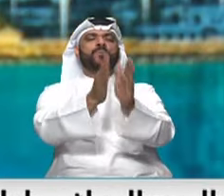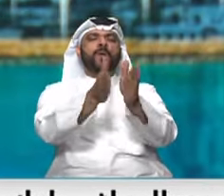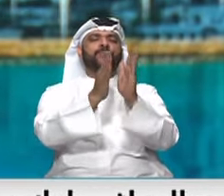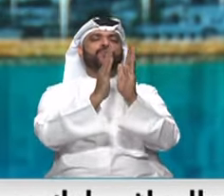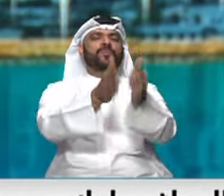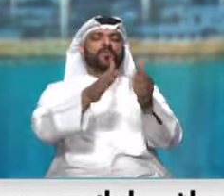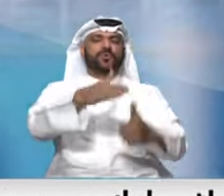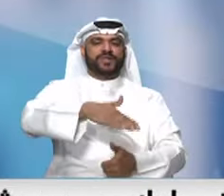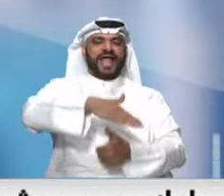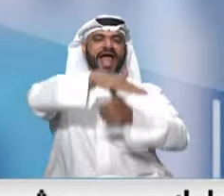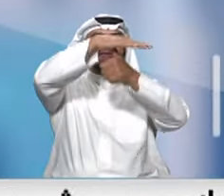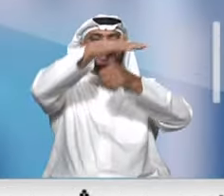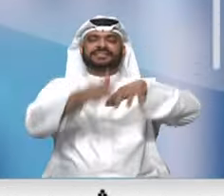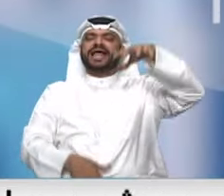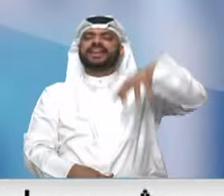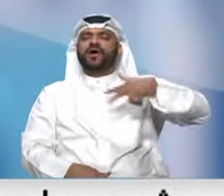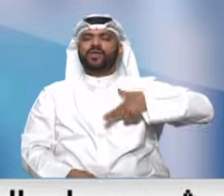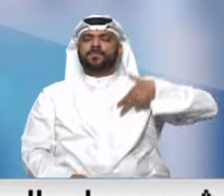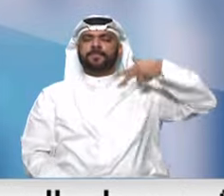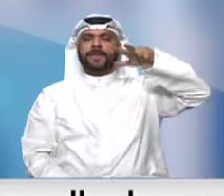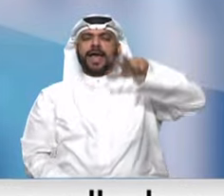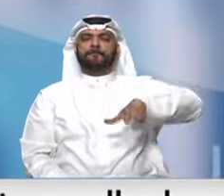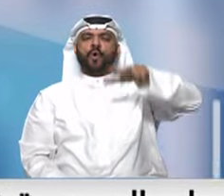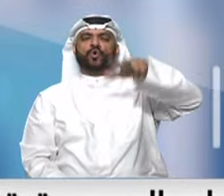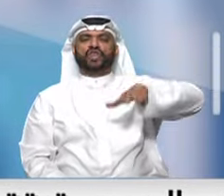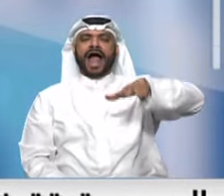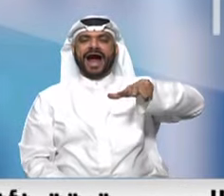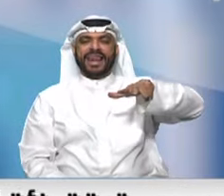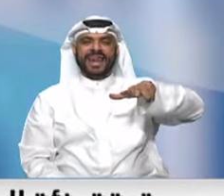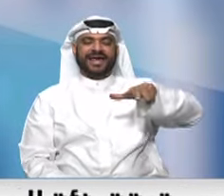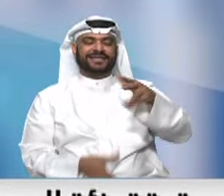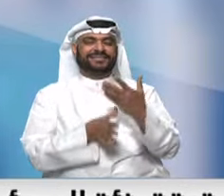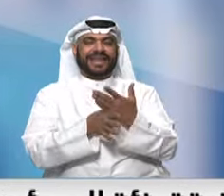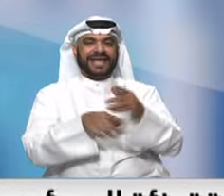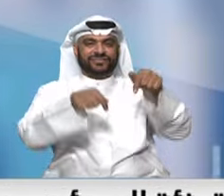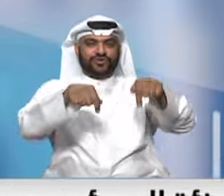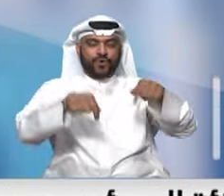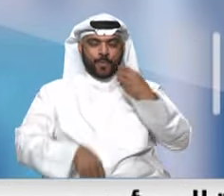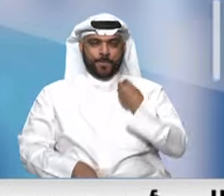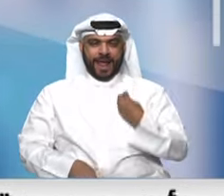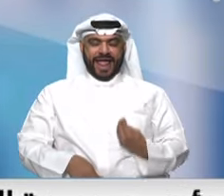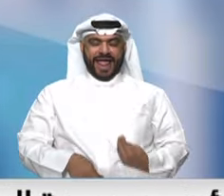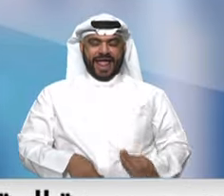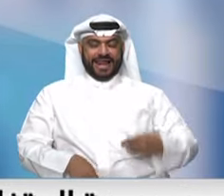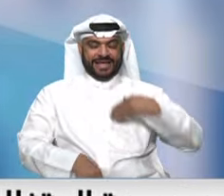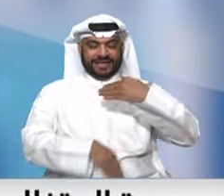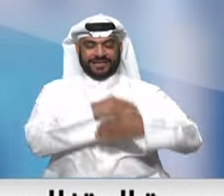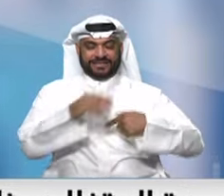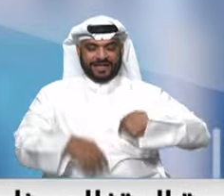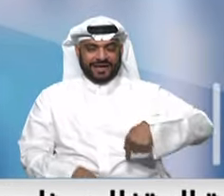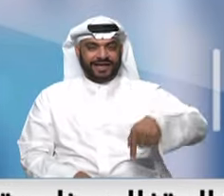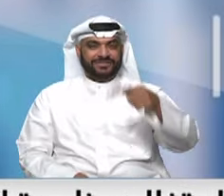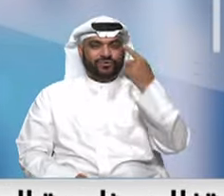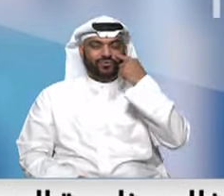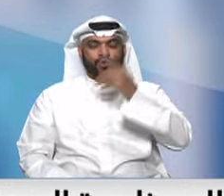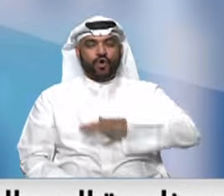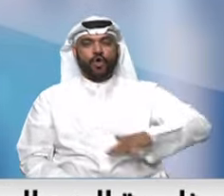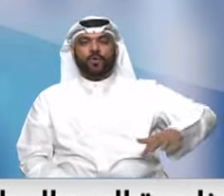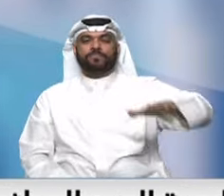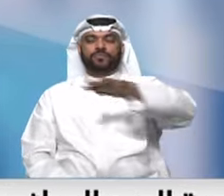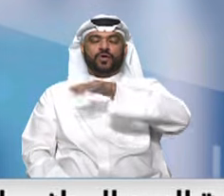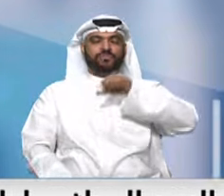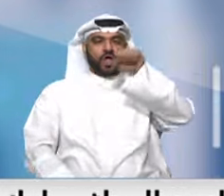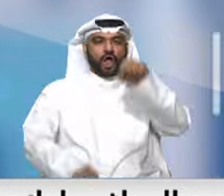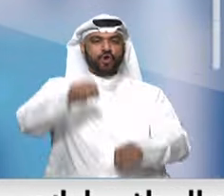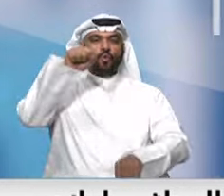الرئيس مارسيلو ريبيلو دي سوزا رئيس جمهوريه البرتغال الصديقه عبر فيها سموه حفظه الله